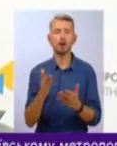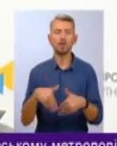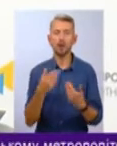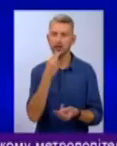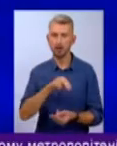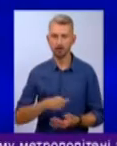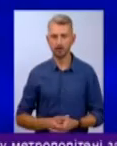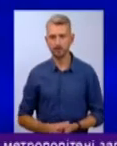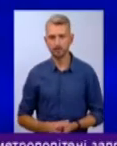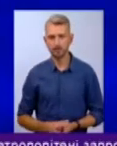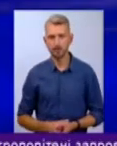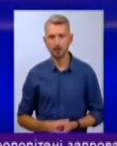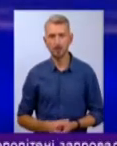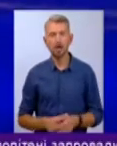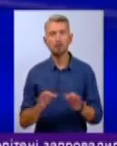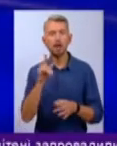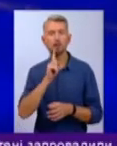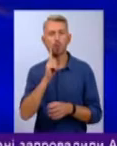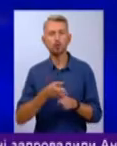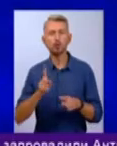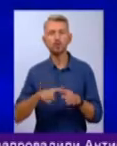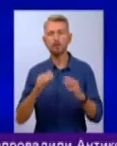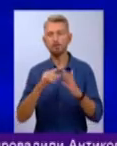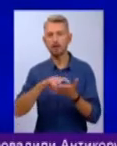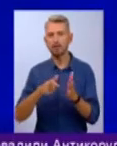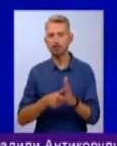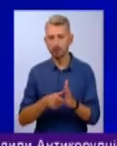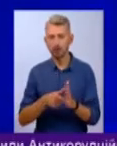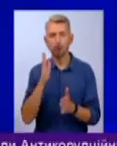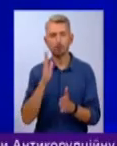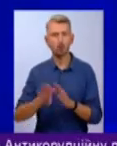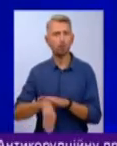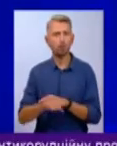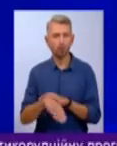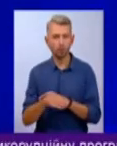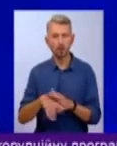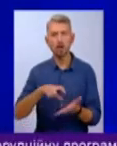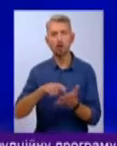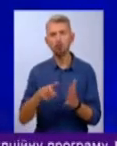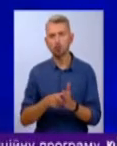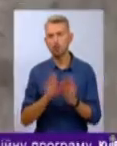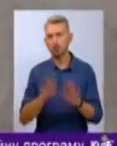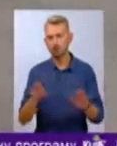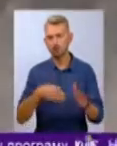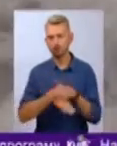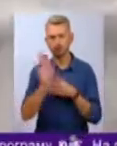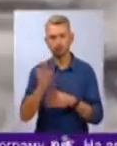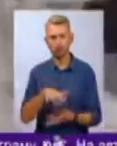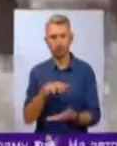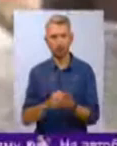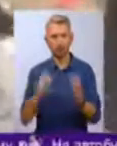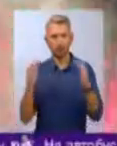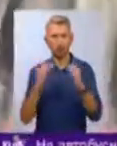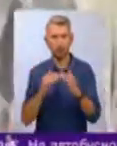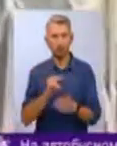краще. Та принаймні поки що це приміщення на Грушевського стоятиме порожнє. Студія інтер'єрів покидає орендовану будівлю.